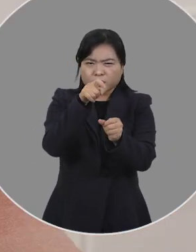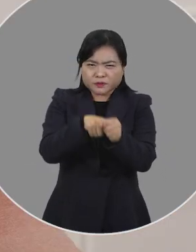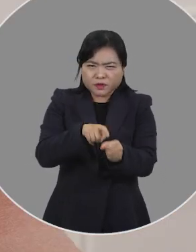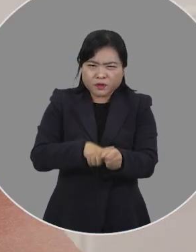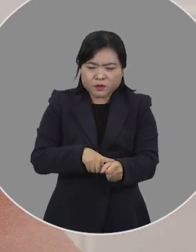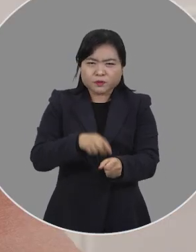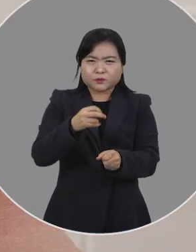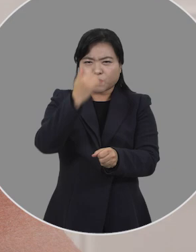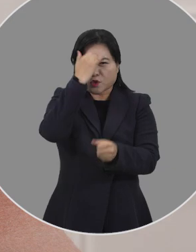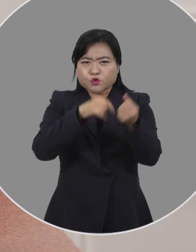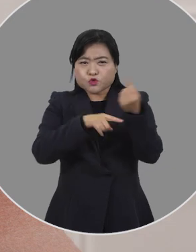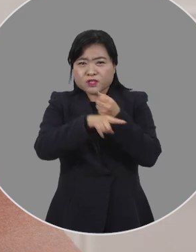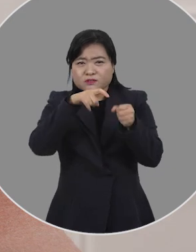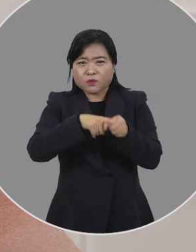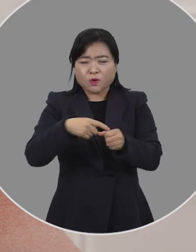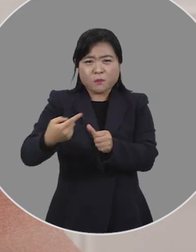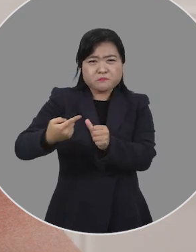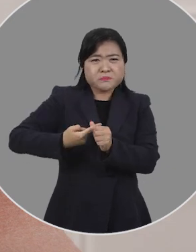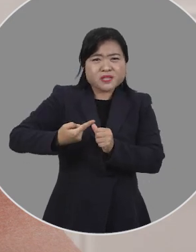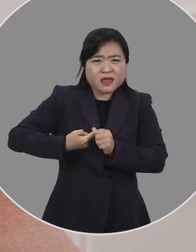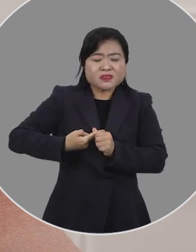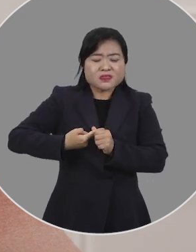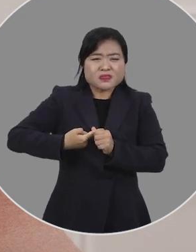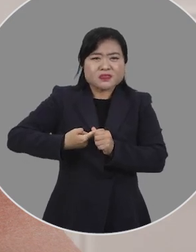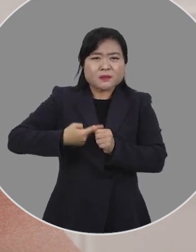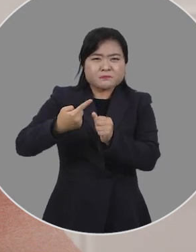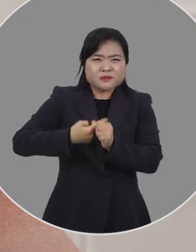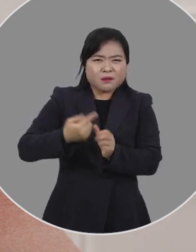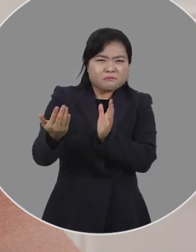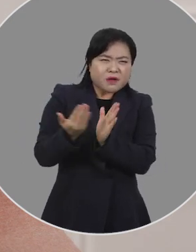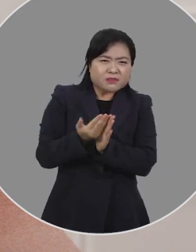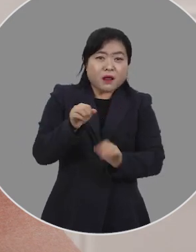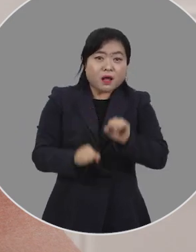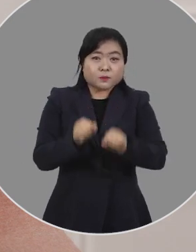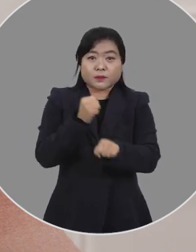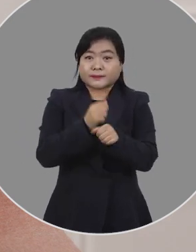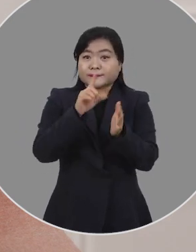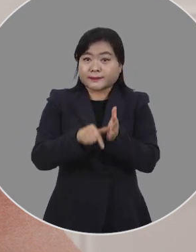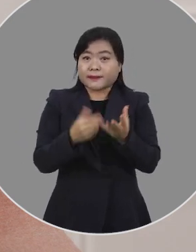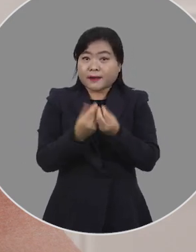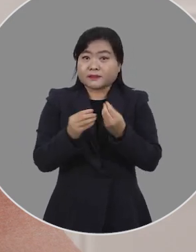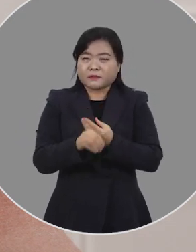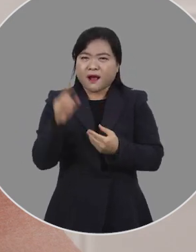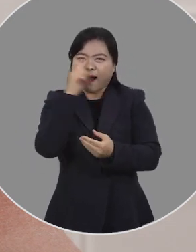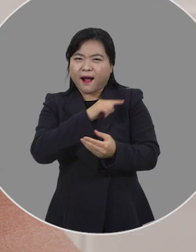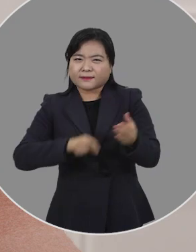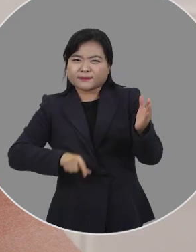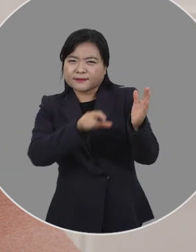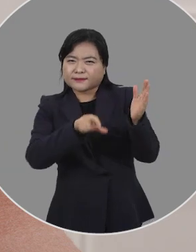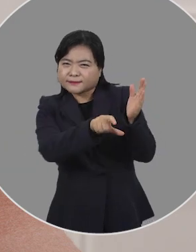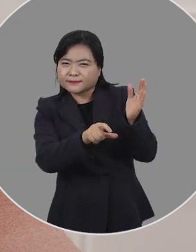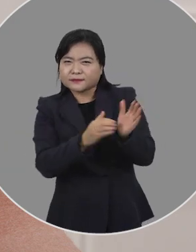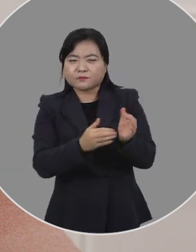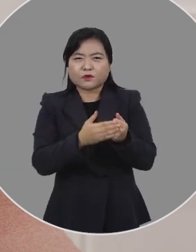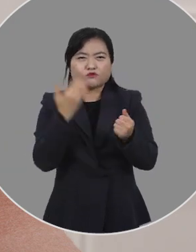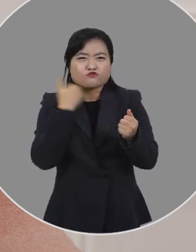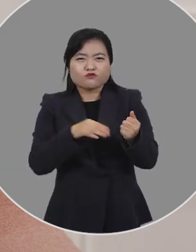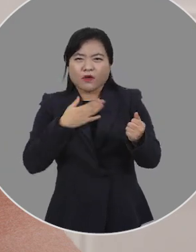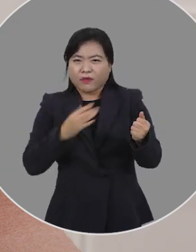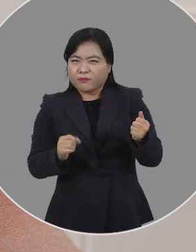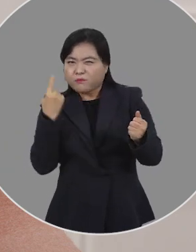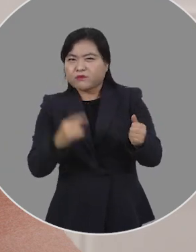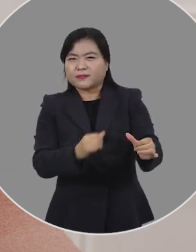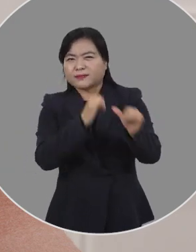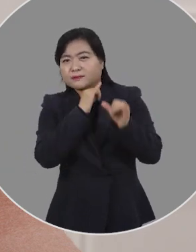도덕적이고 윤리적인 기준에서 비난받아 마땅한 그런 행동을 했을 때, 예를 들어서 악성 댓글을 달아서 어떤 사람을 자살에 이르게